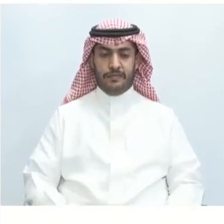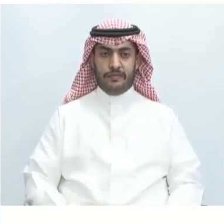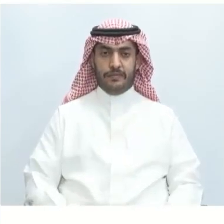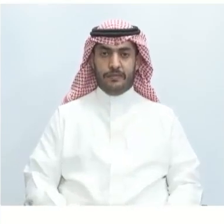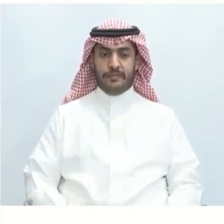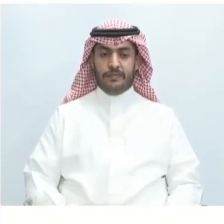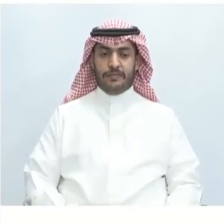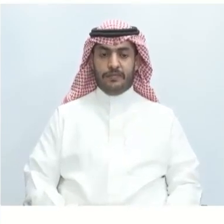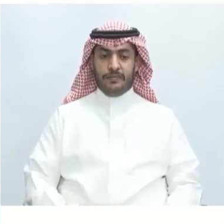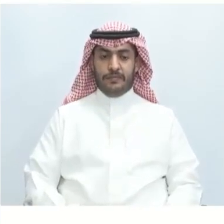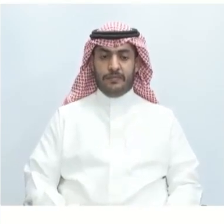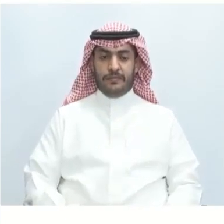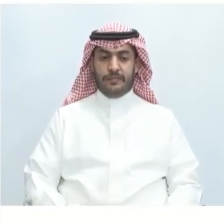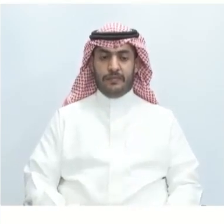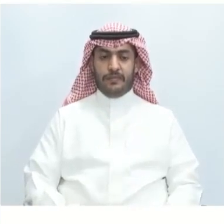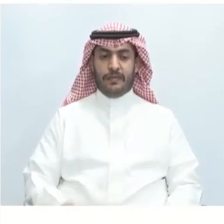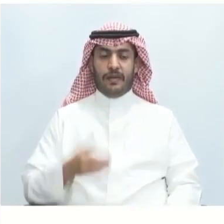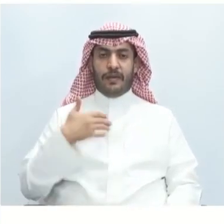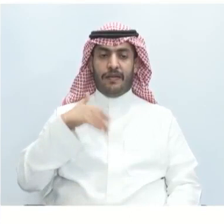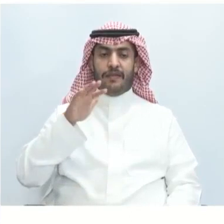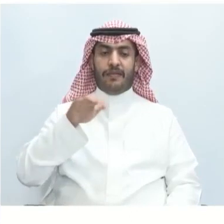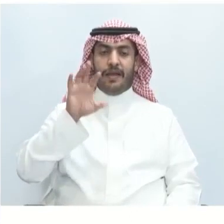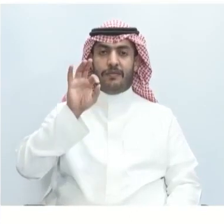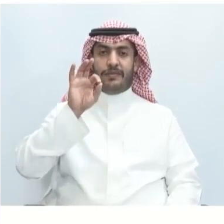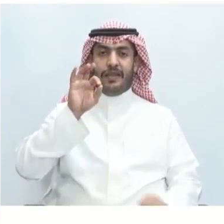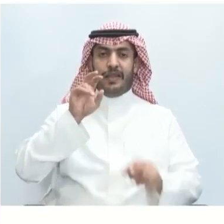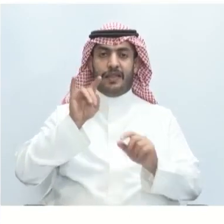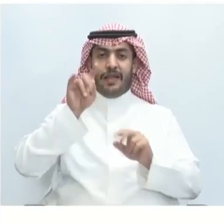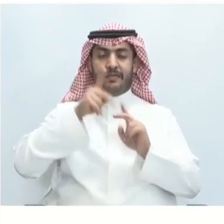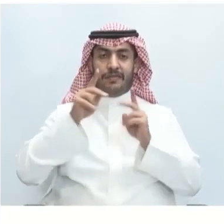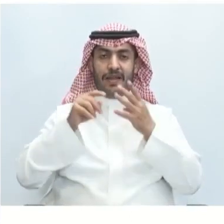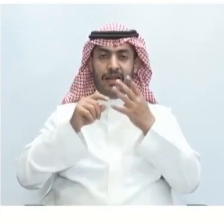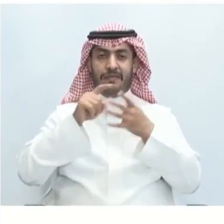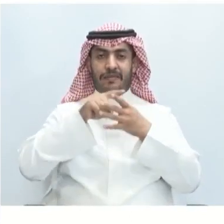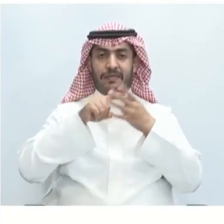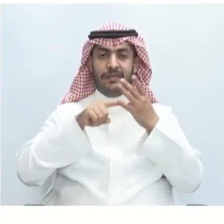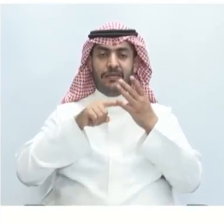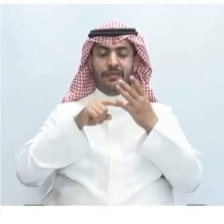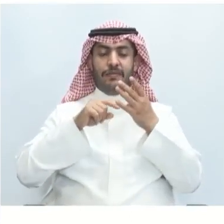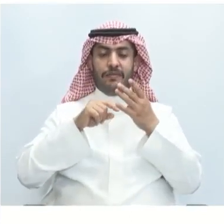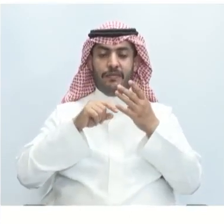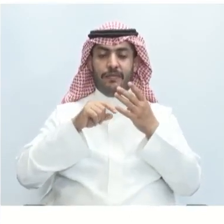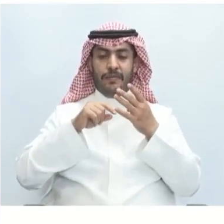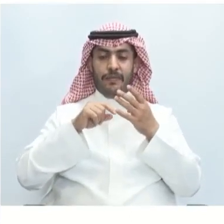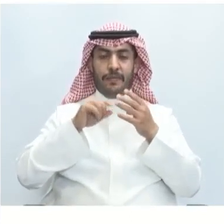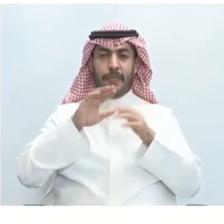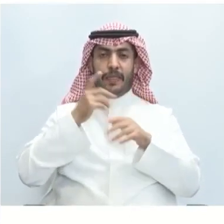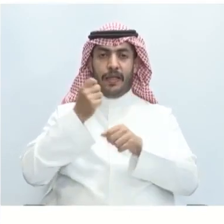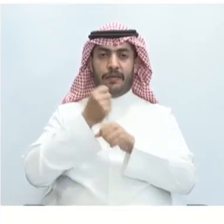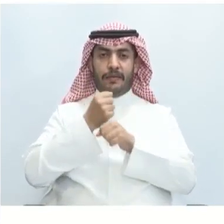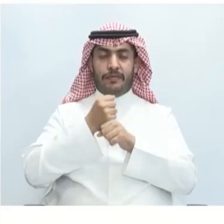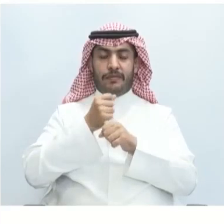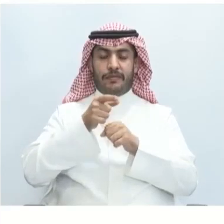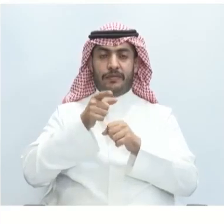الطائرات اذا لدينا 50 طائره من هذه الانواع الاربعه وبالتالي سنعمل على